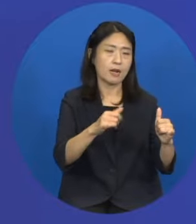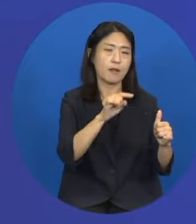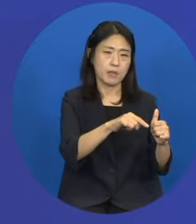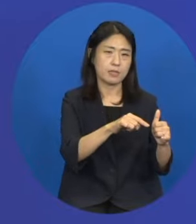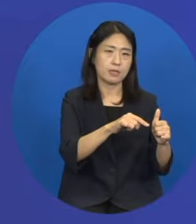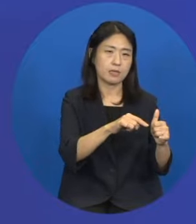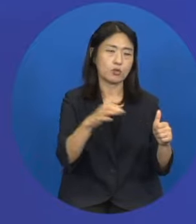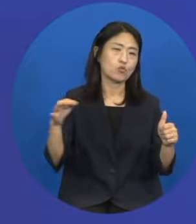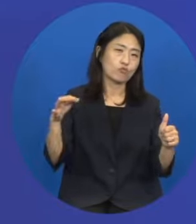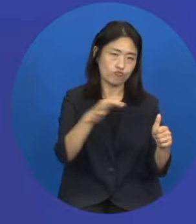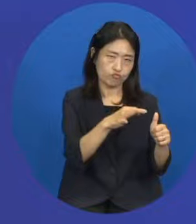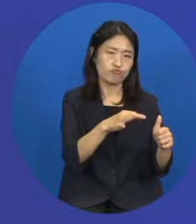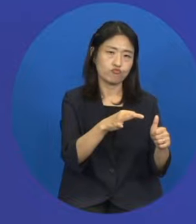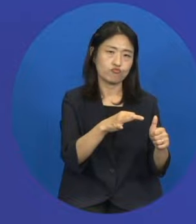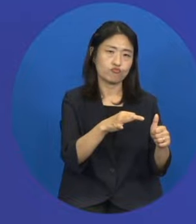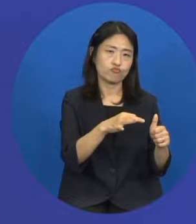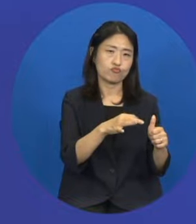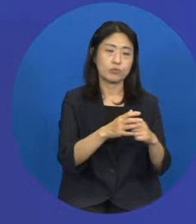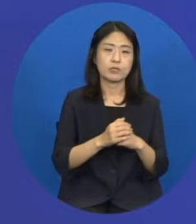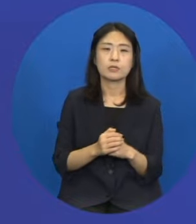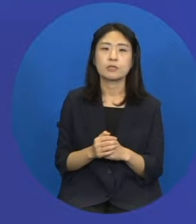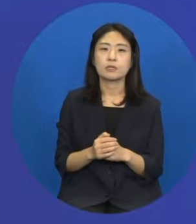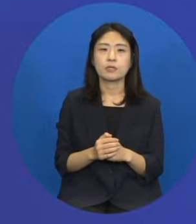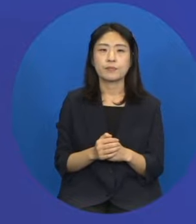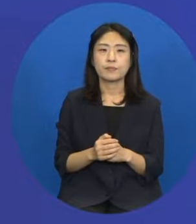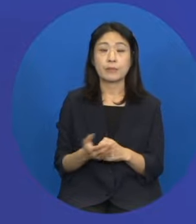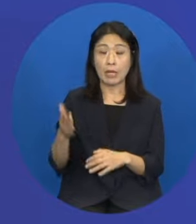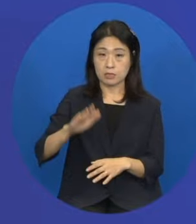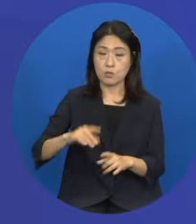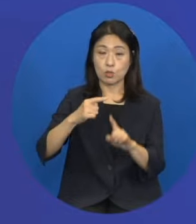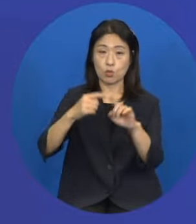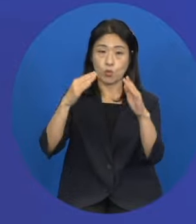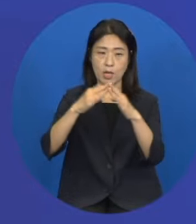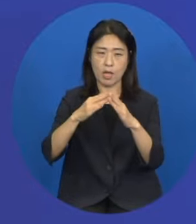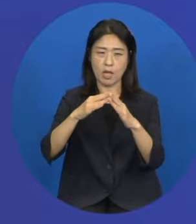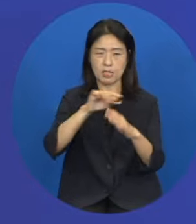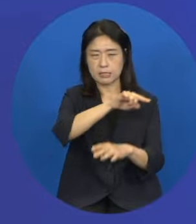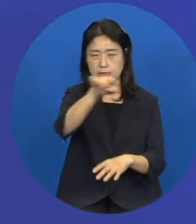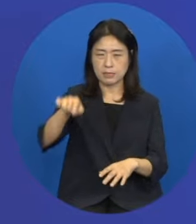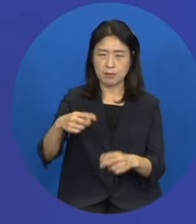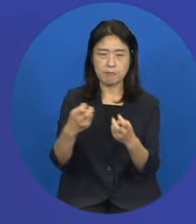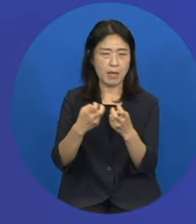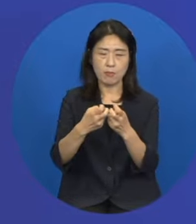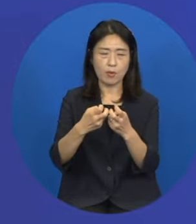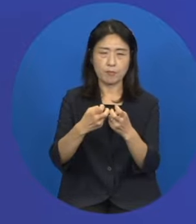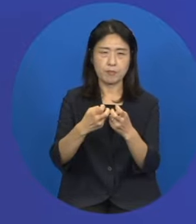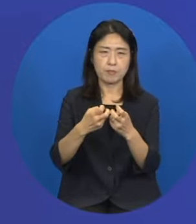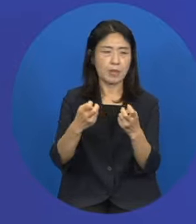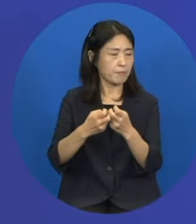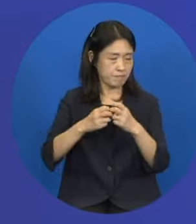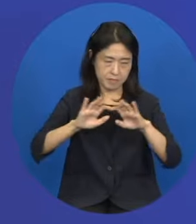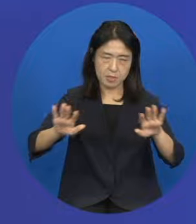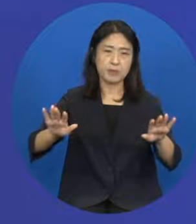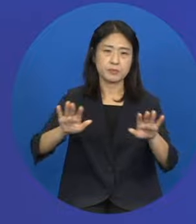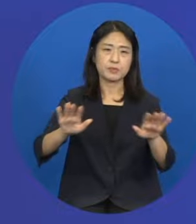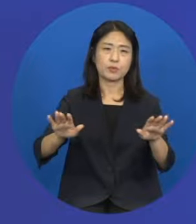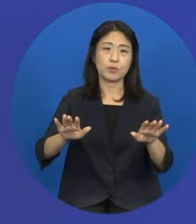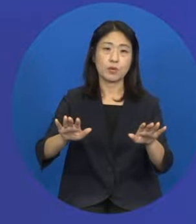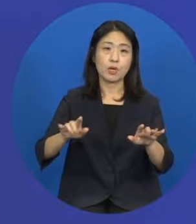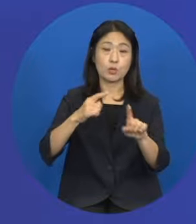해요. 근데 교회는 그 어떤 방법도 취하지 않습니다. 교회가 한 것은 간절히